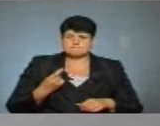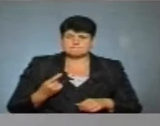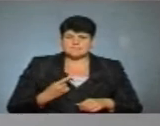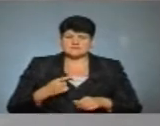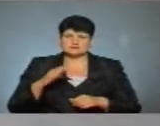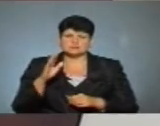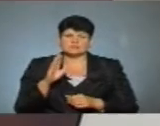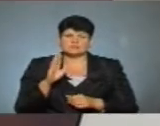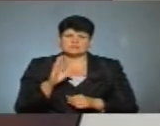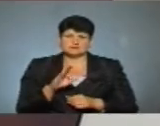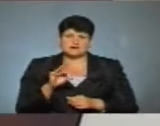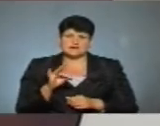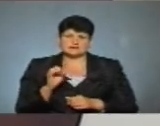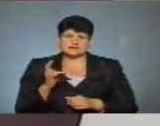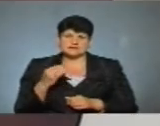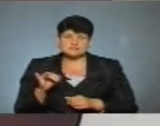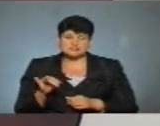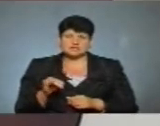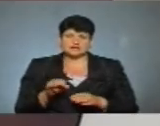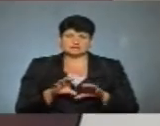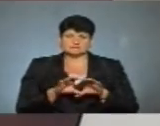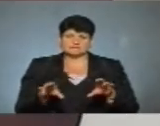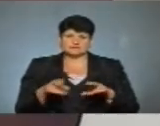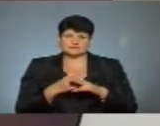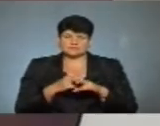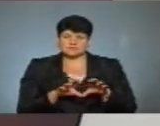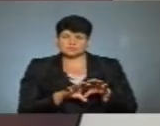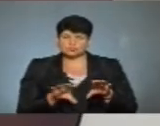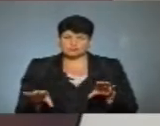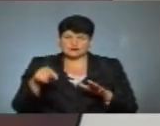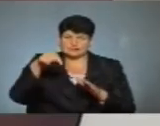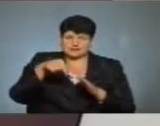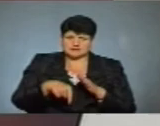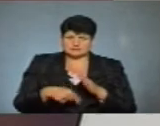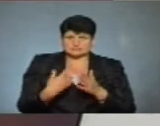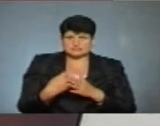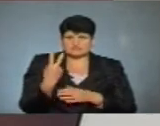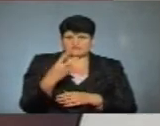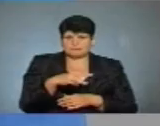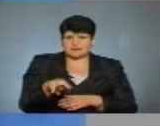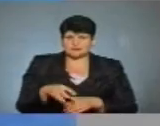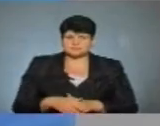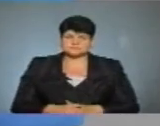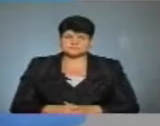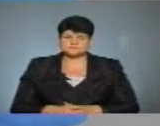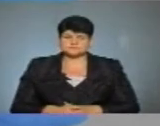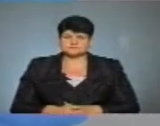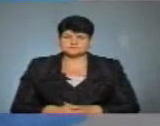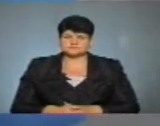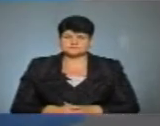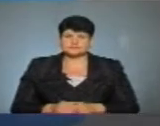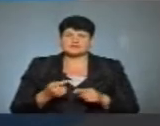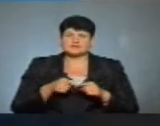Володимир Ренецький. З його словами, чавунна труба на глибині близько 2 метрів. На